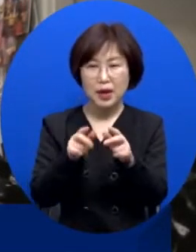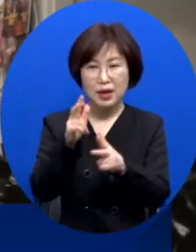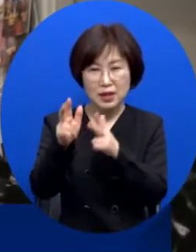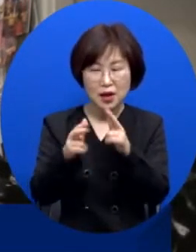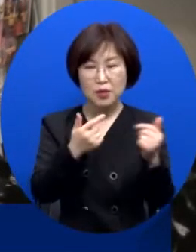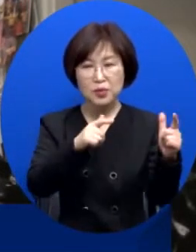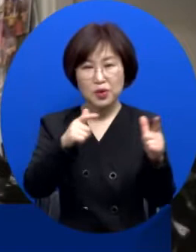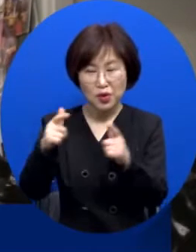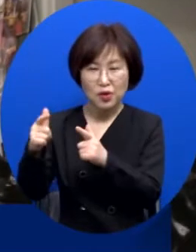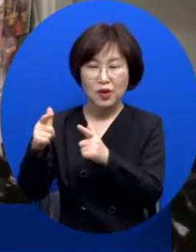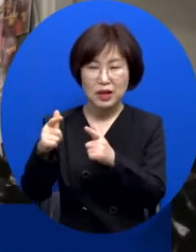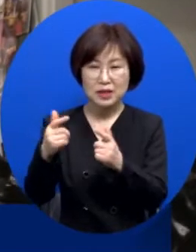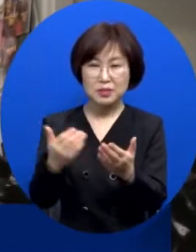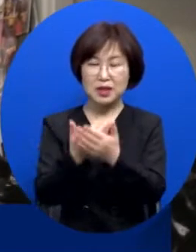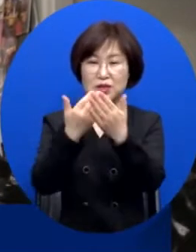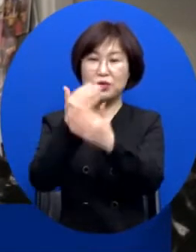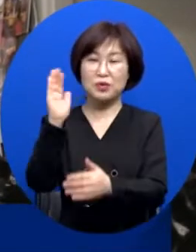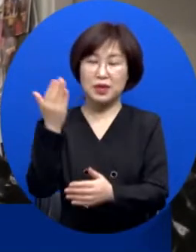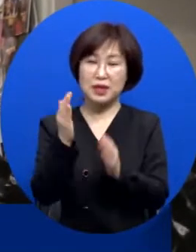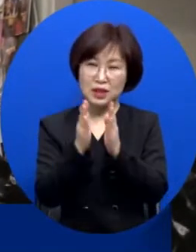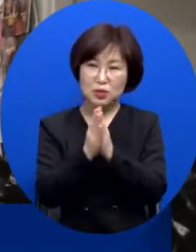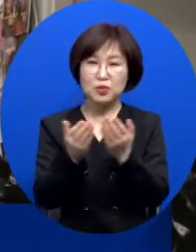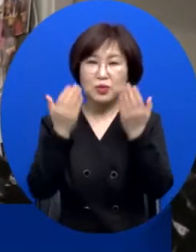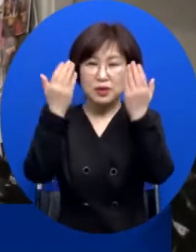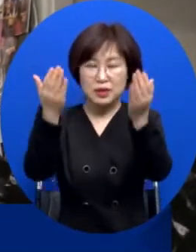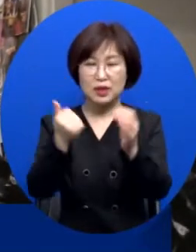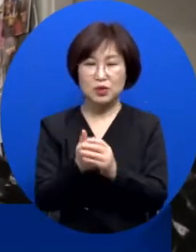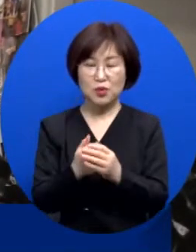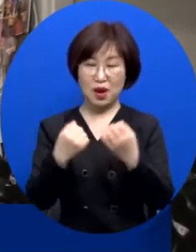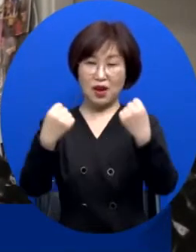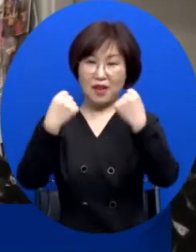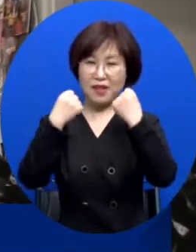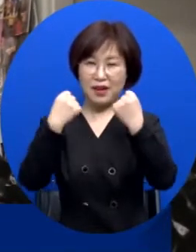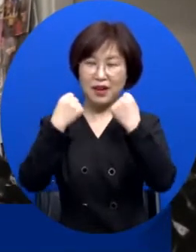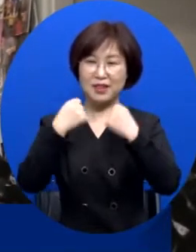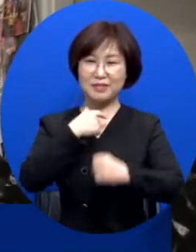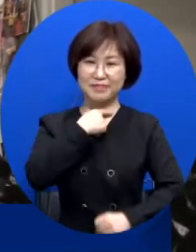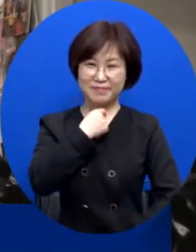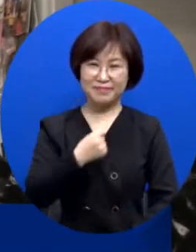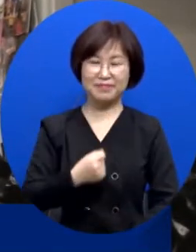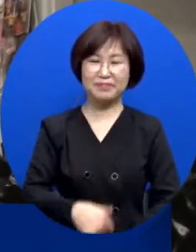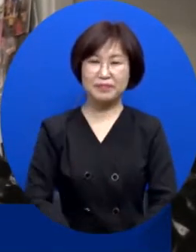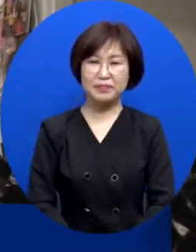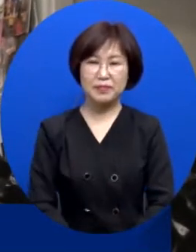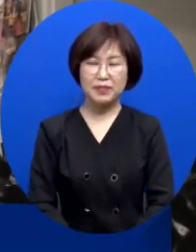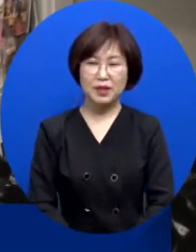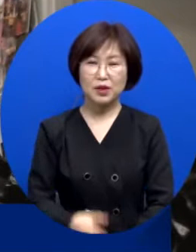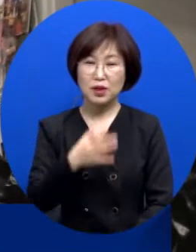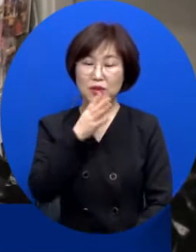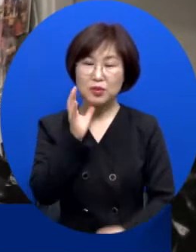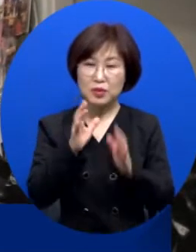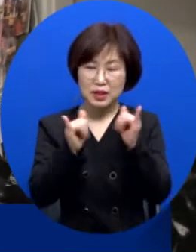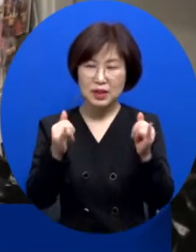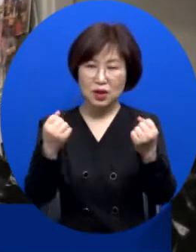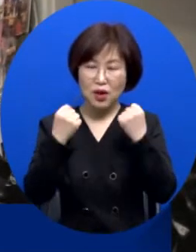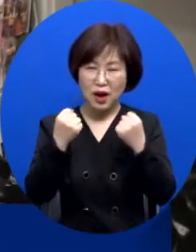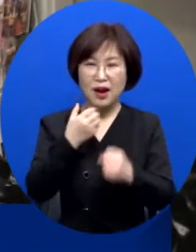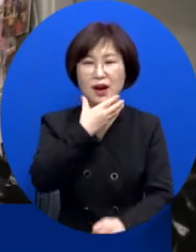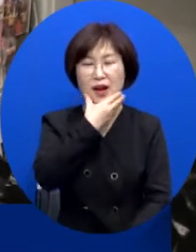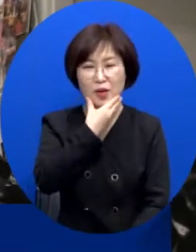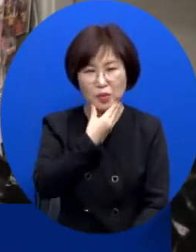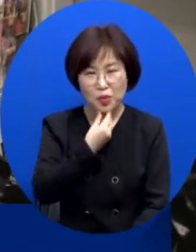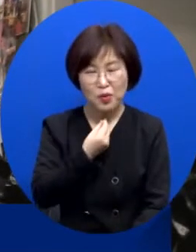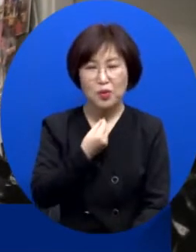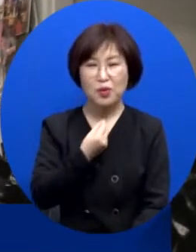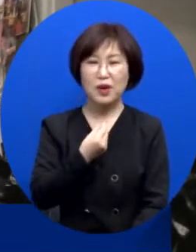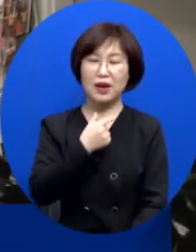수 있도록 기도하고 있습니다. 그리고 건강했으면 좋겠어요. 내년 한 해는 우리 어르신들이 건강하고 좀 행복했으면 좋겠다.